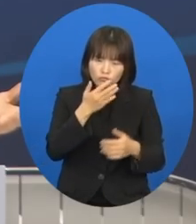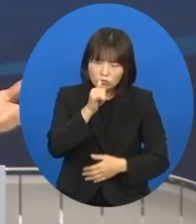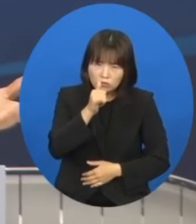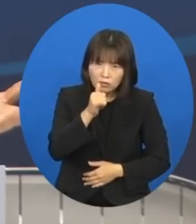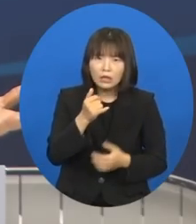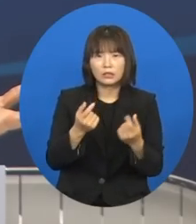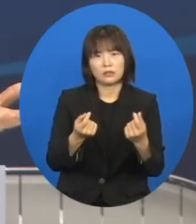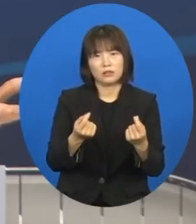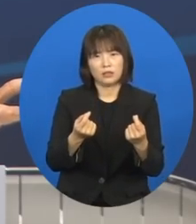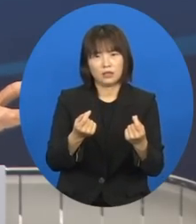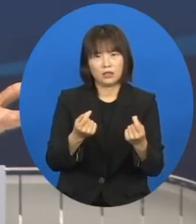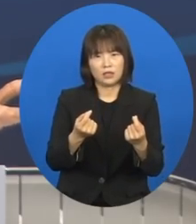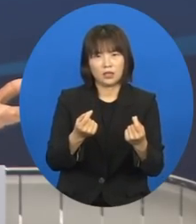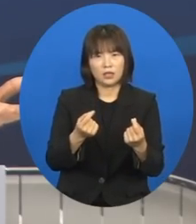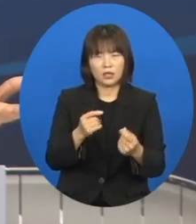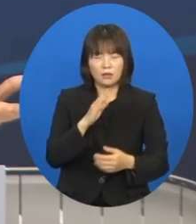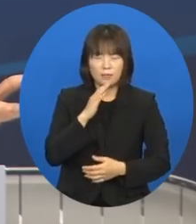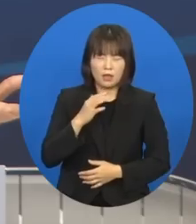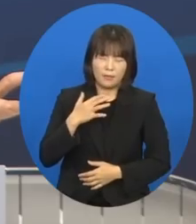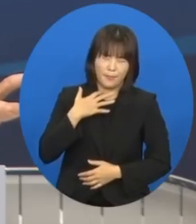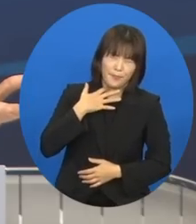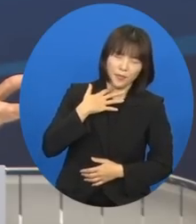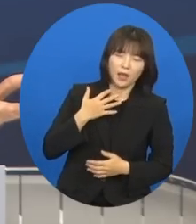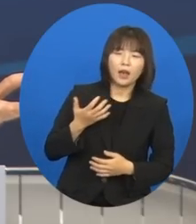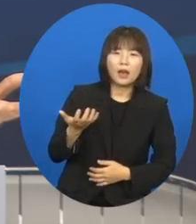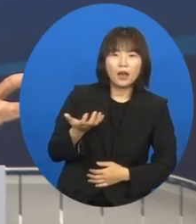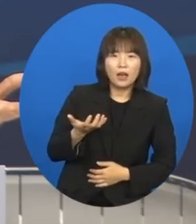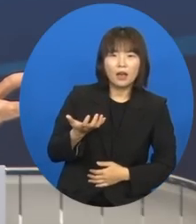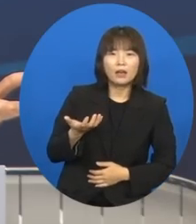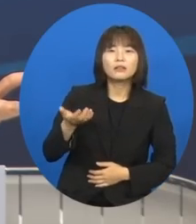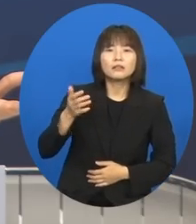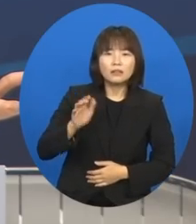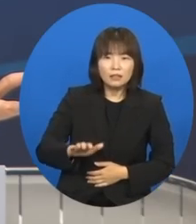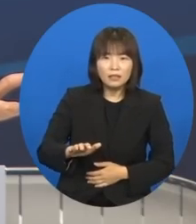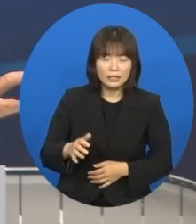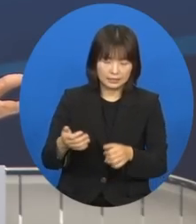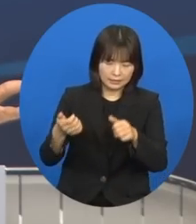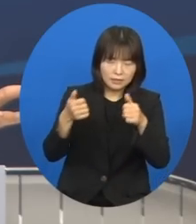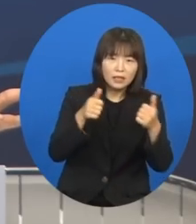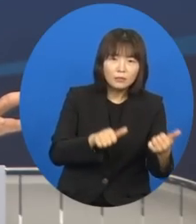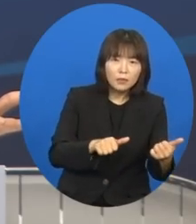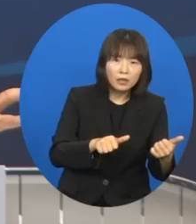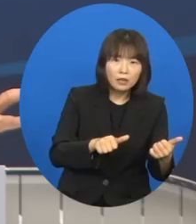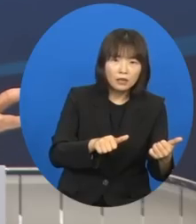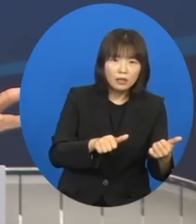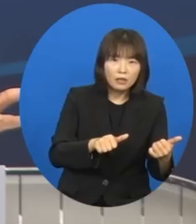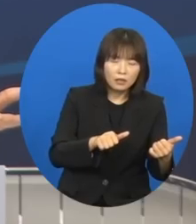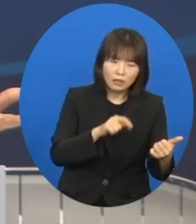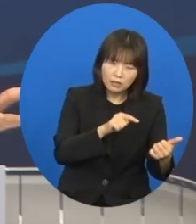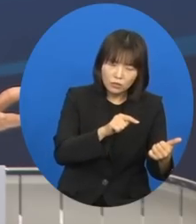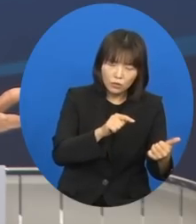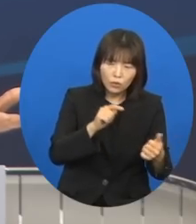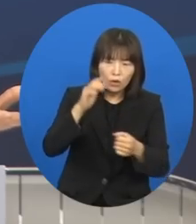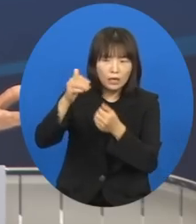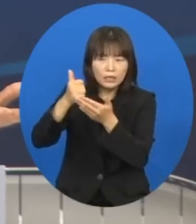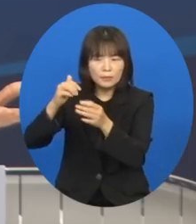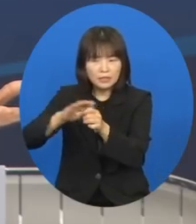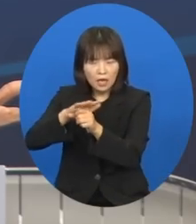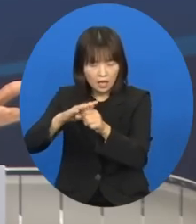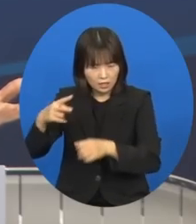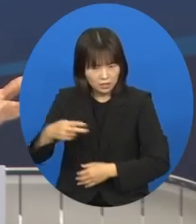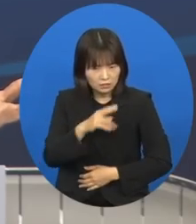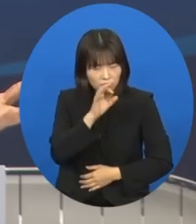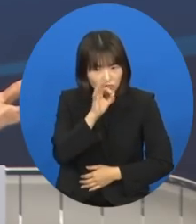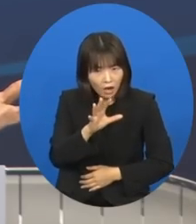이렇게 끔찍하게 아픈데 사망도 하나님의 사랑에서 끊을 수 없어?